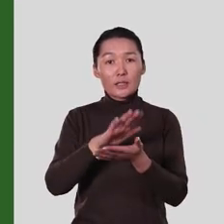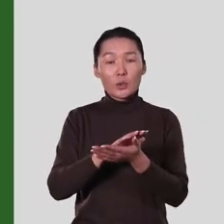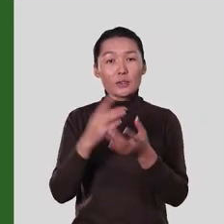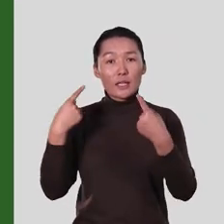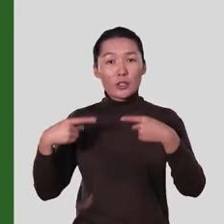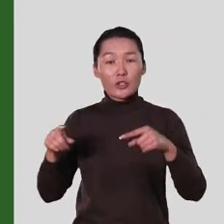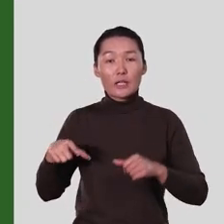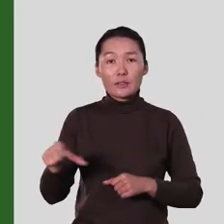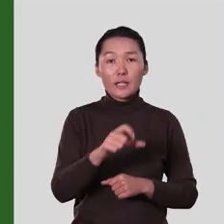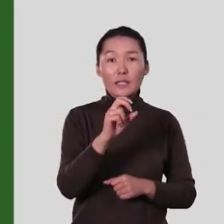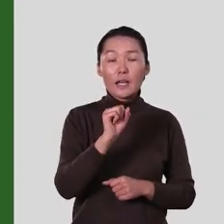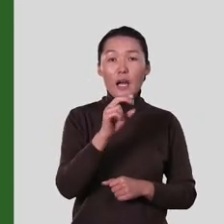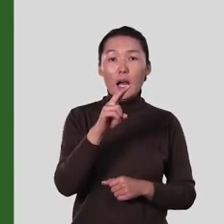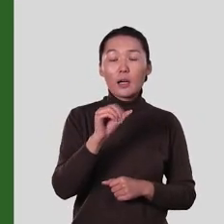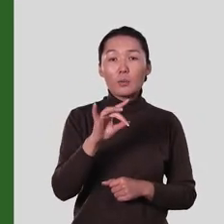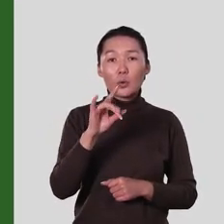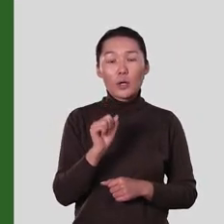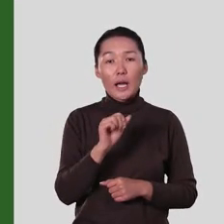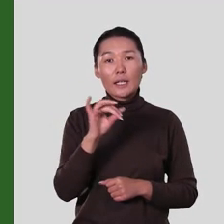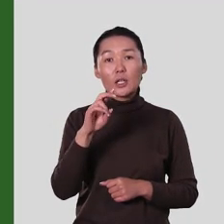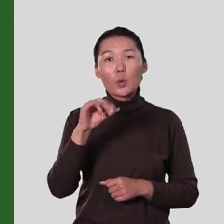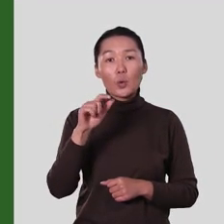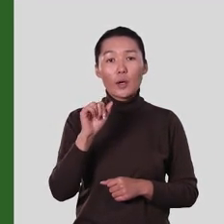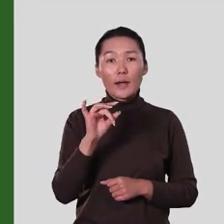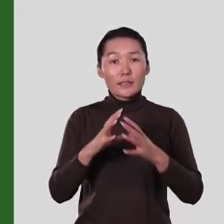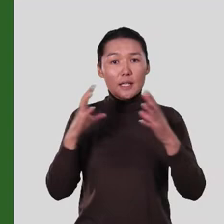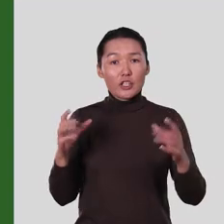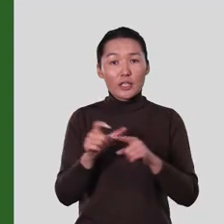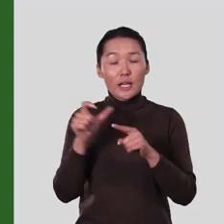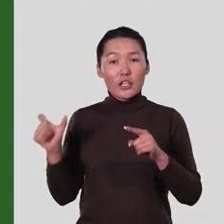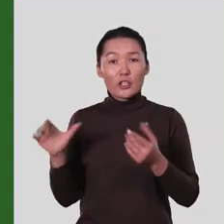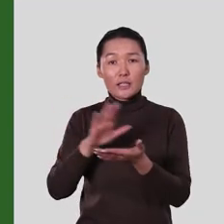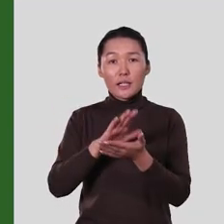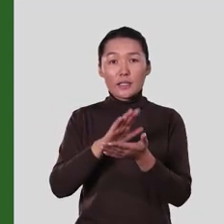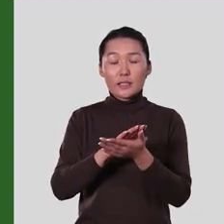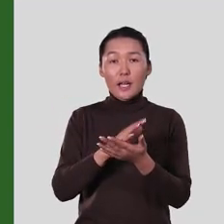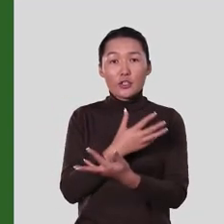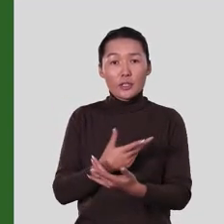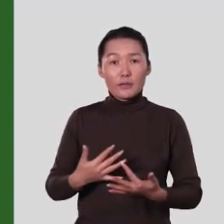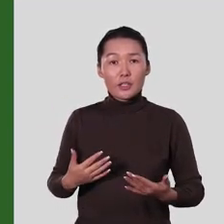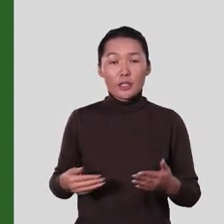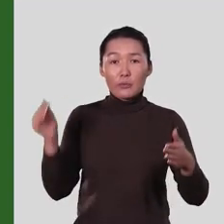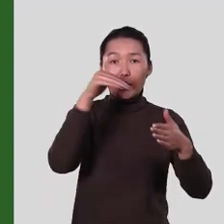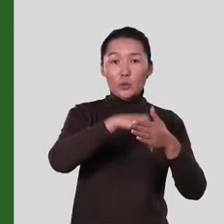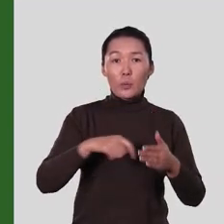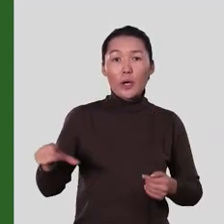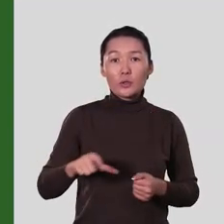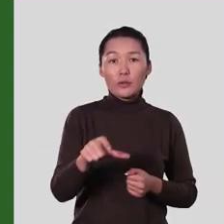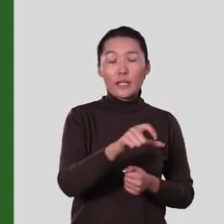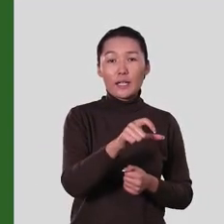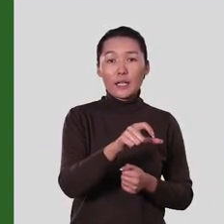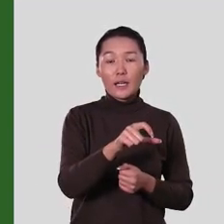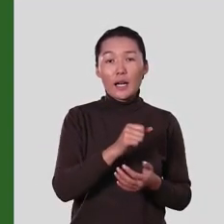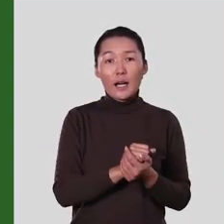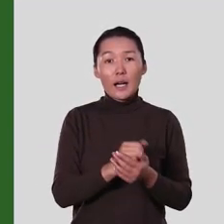отличаются реки Акбура и Кугарт. Значительная часть загрязняющих веществ поступает в реки с